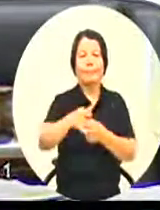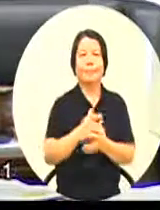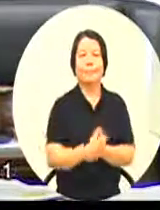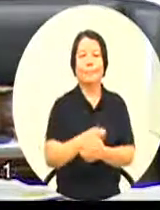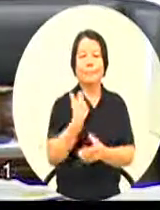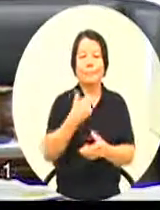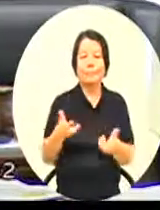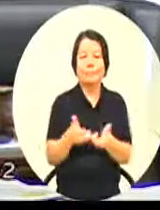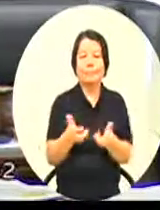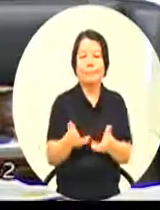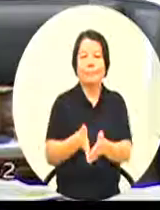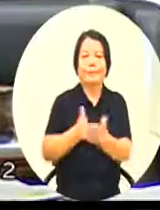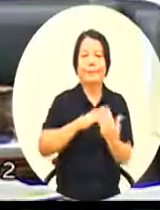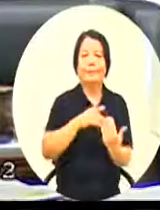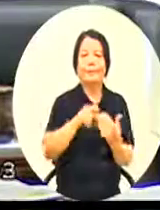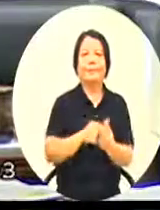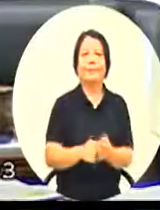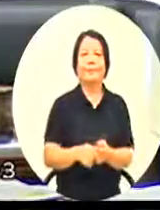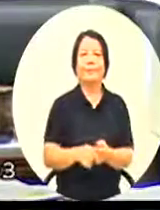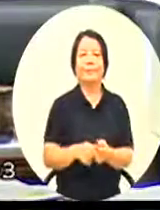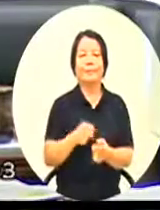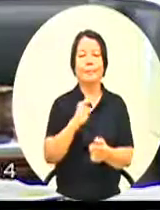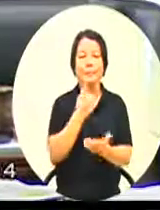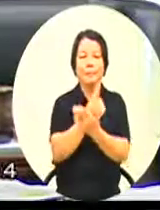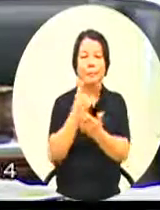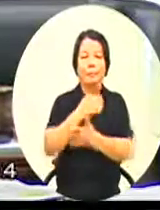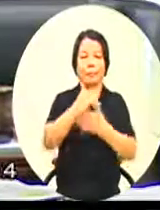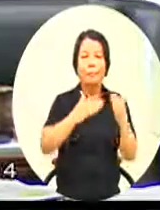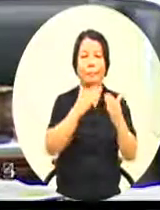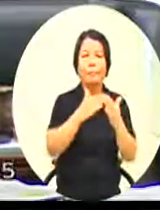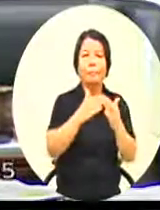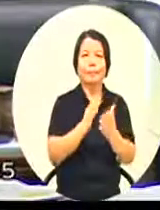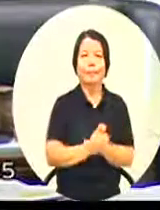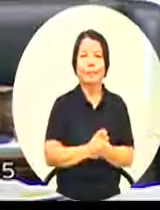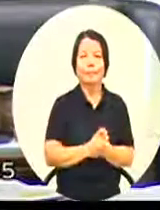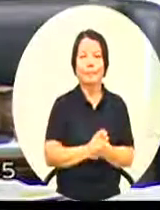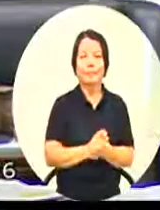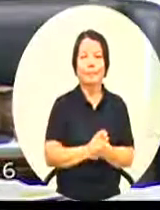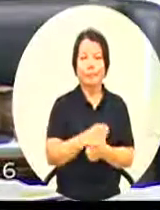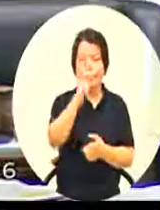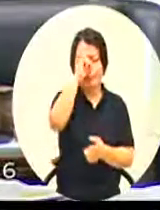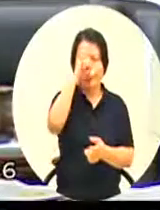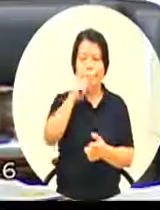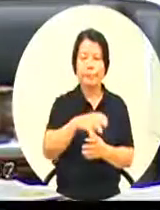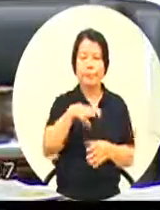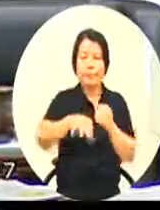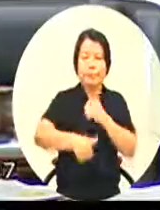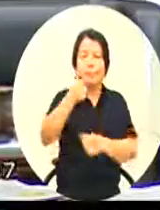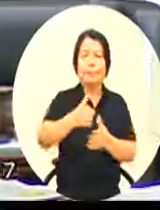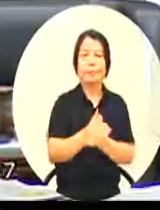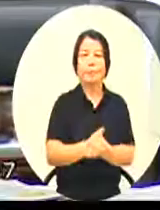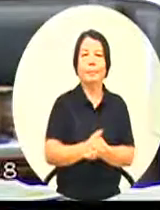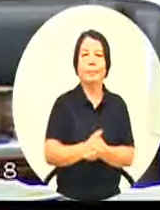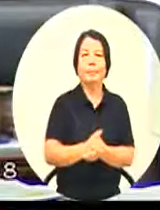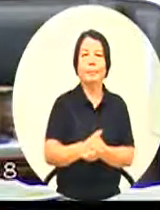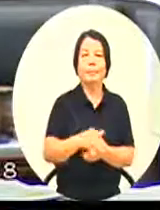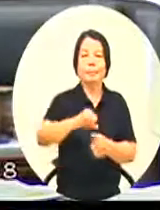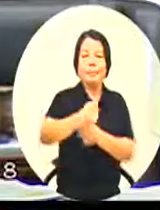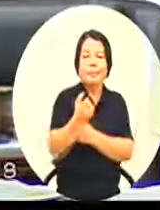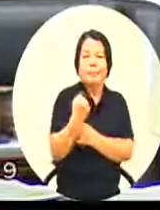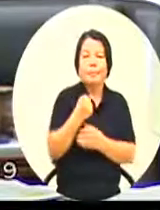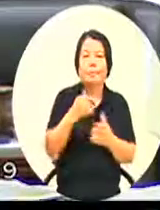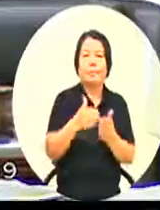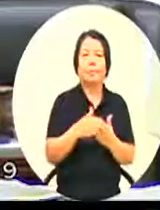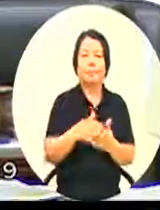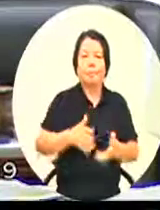原哦，恢复正常哦。这是每一个学校的，希望局长在这边特别加强一下哦，那个时间性跟